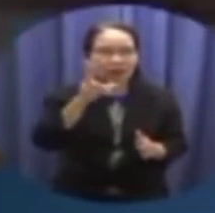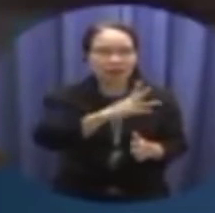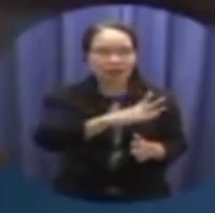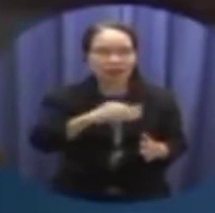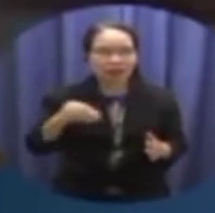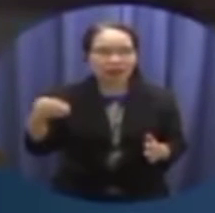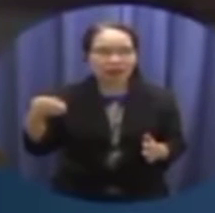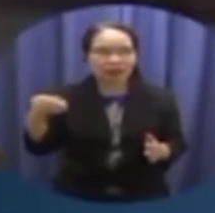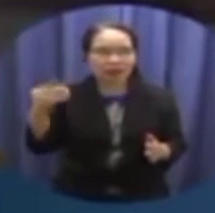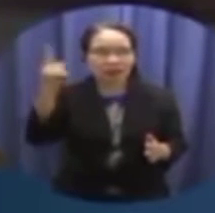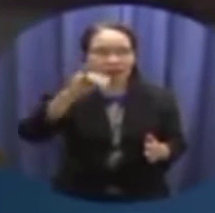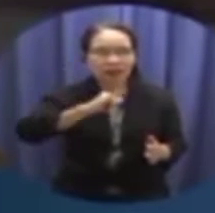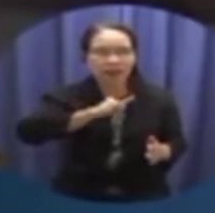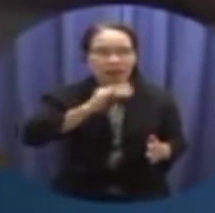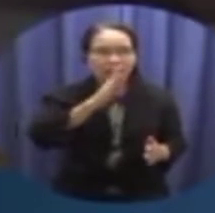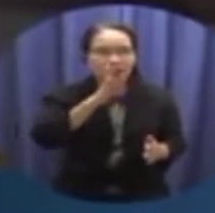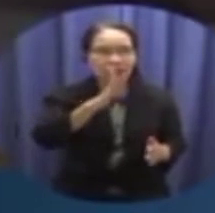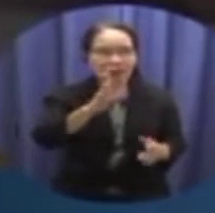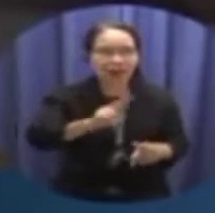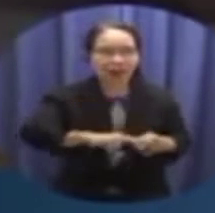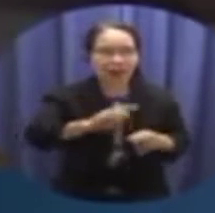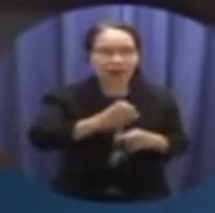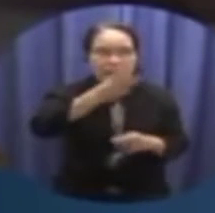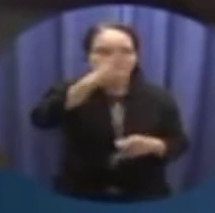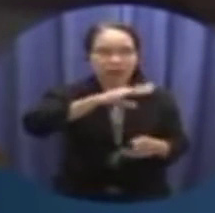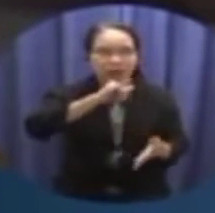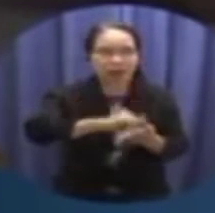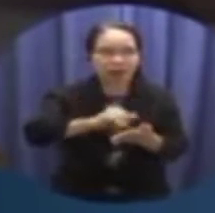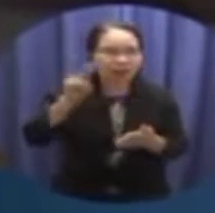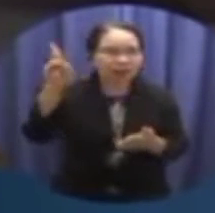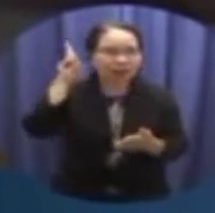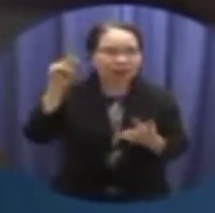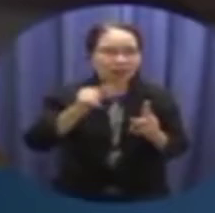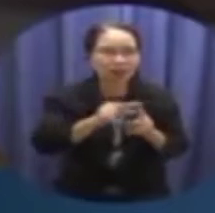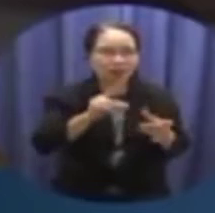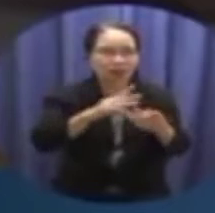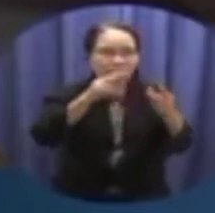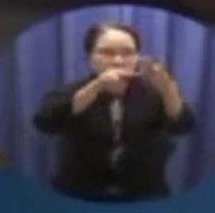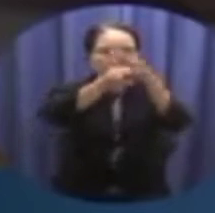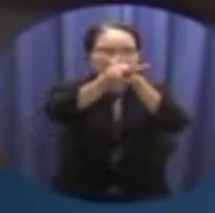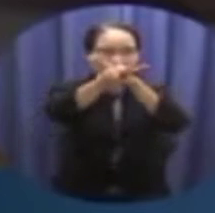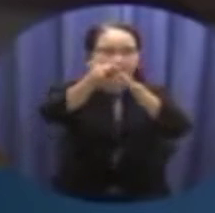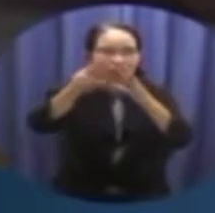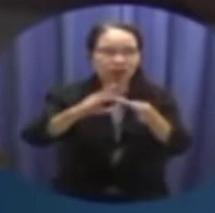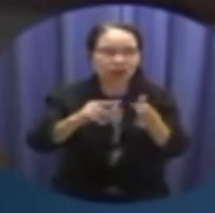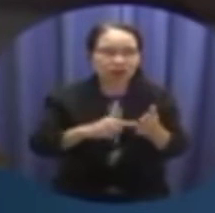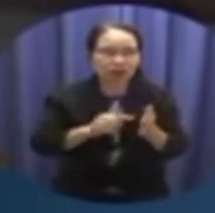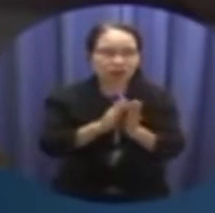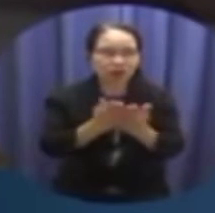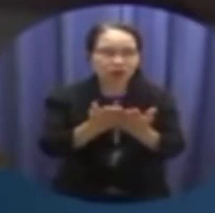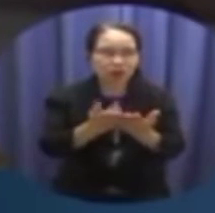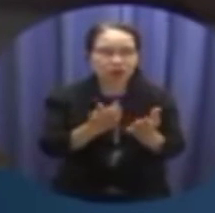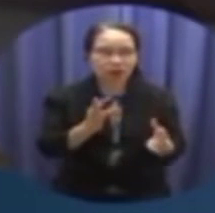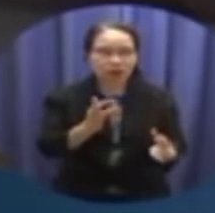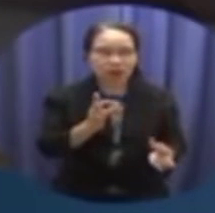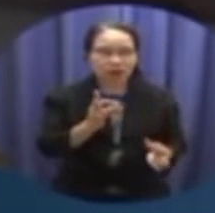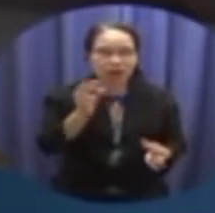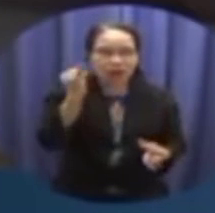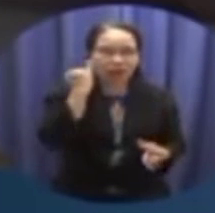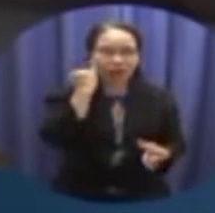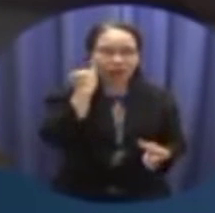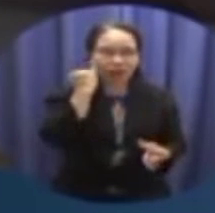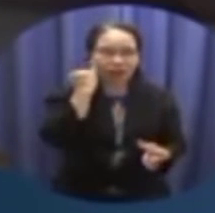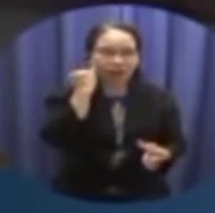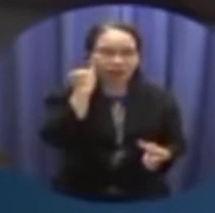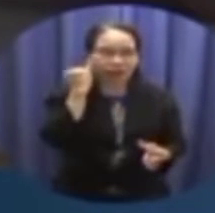Aking sinasaksihan sa bawat taong nakikinig sa mga salita ng hula ng aklat na ito, kung ang